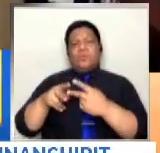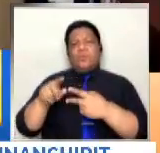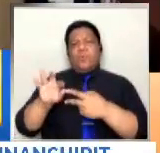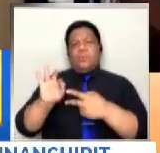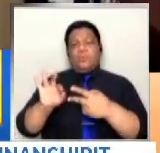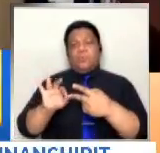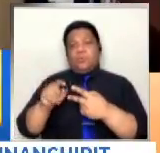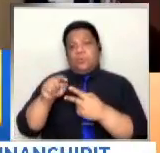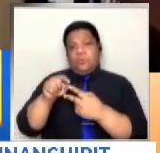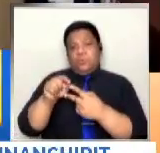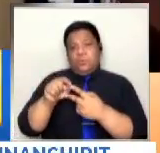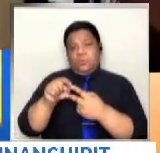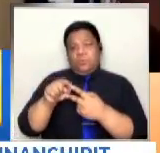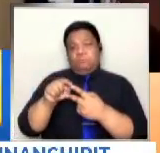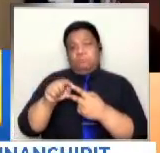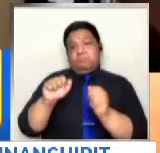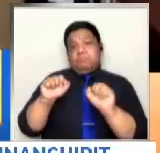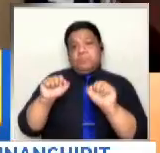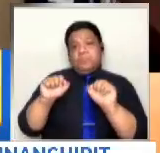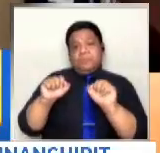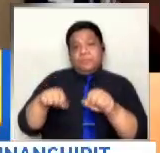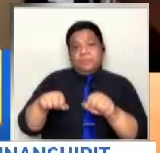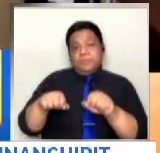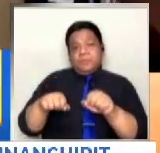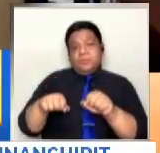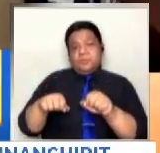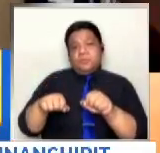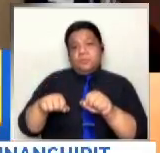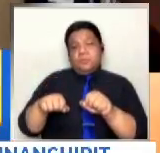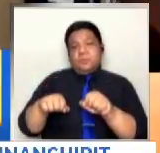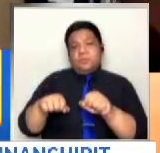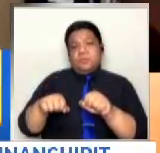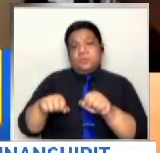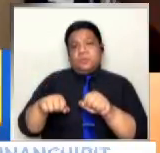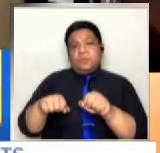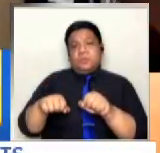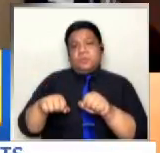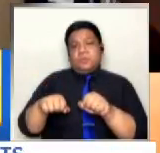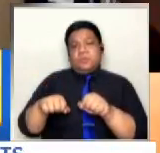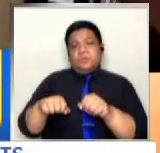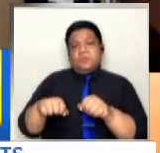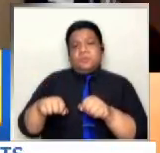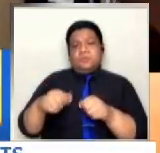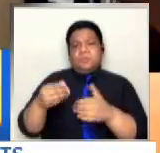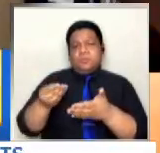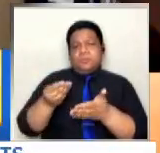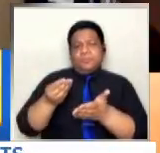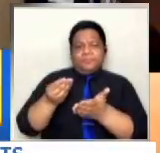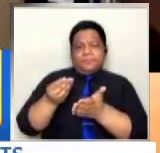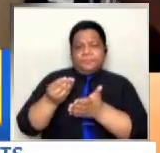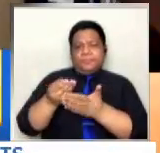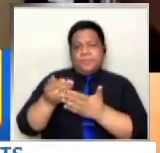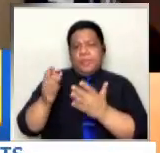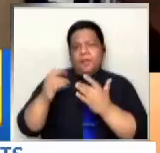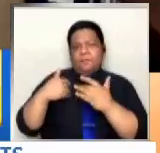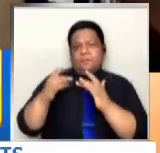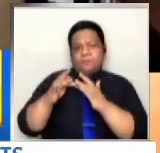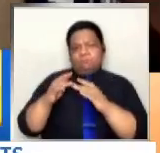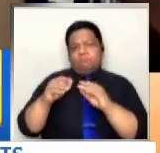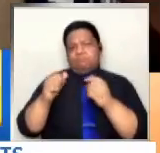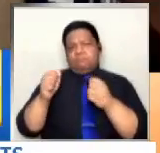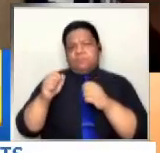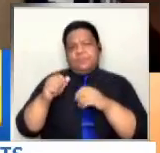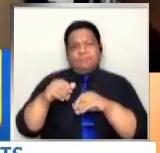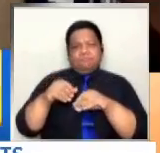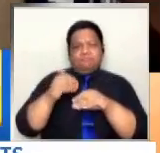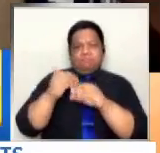is pwede rin naman electronic pa rin yung pamimigay kasi yung mga LGUs ay meron ng electronic means din of distributing the